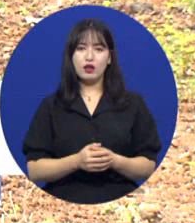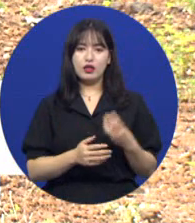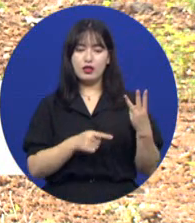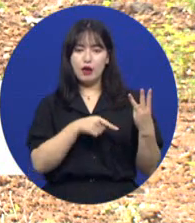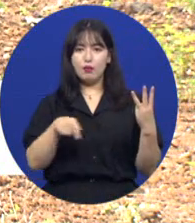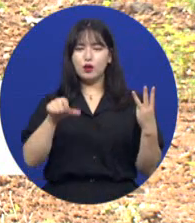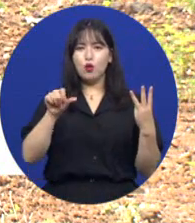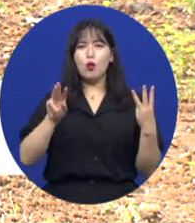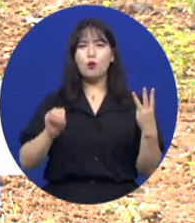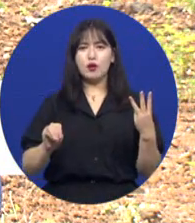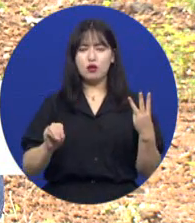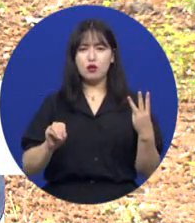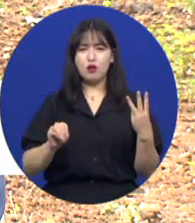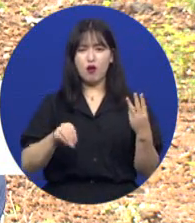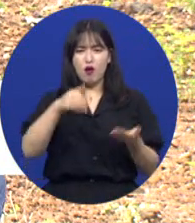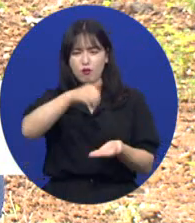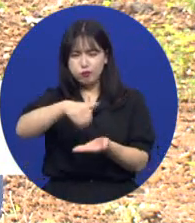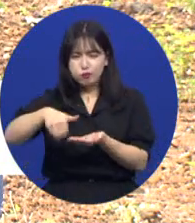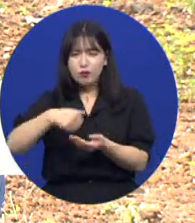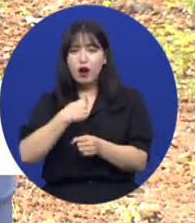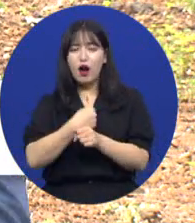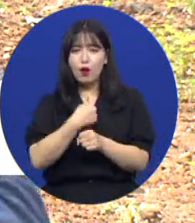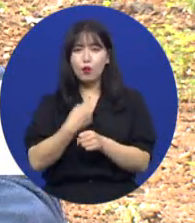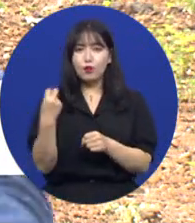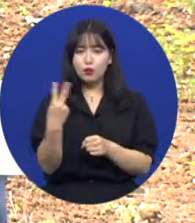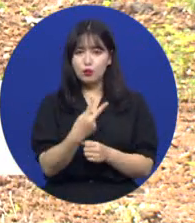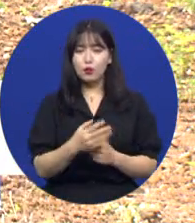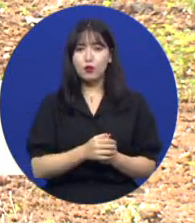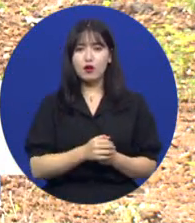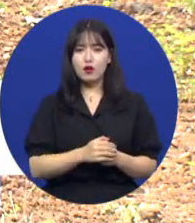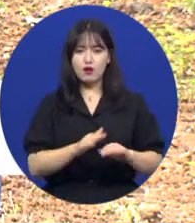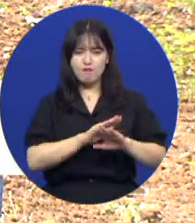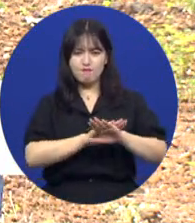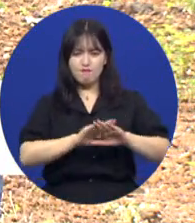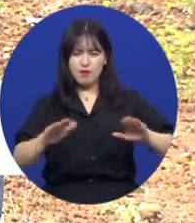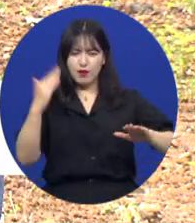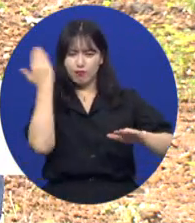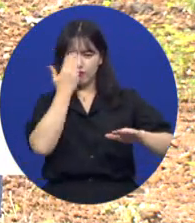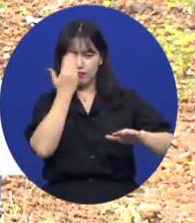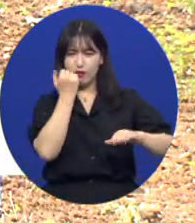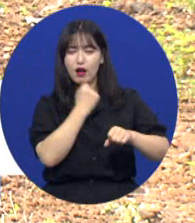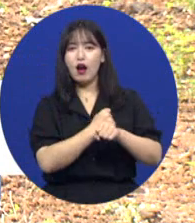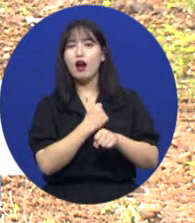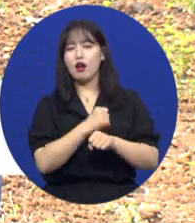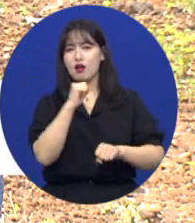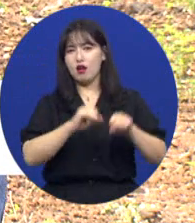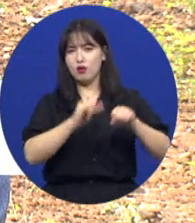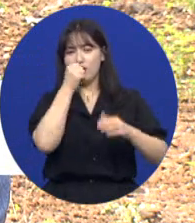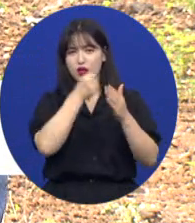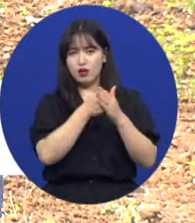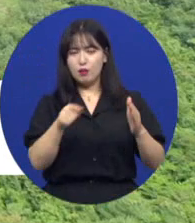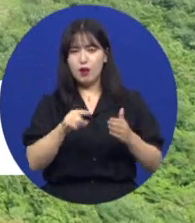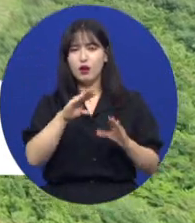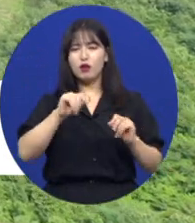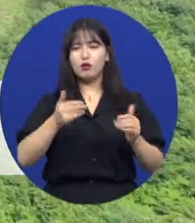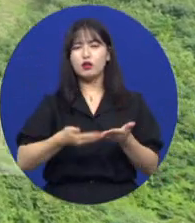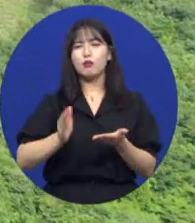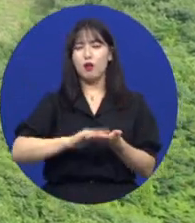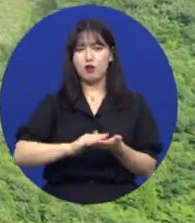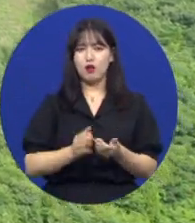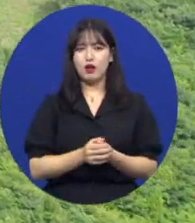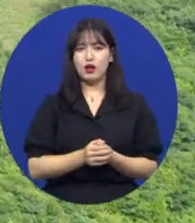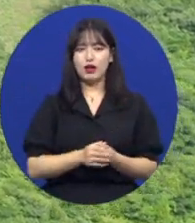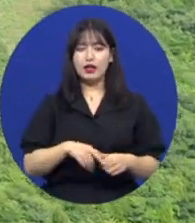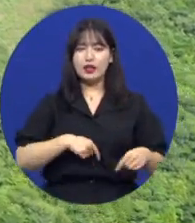가량 절 성토 행위를 하고 그 다음에 평탄하게 정지 작업을 하는 등의 행위로 형질을 변경하게 되어서